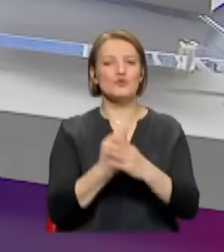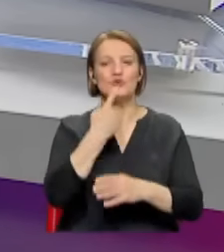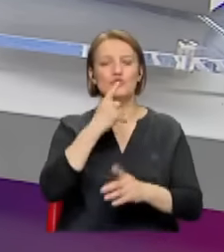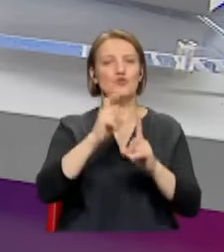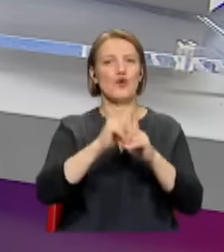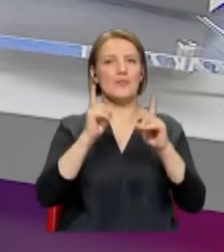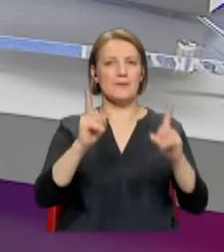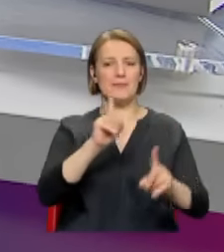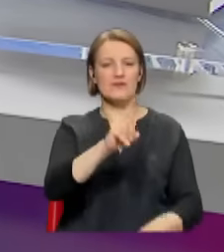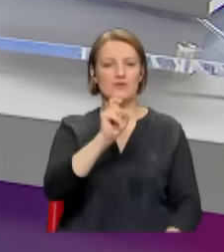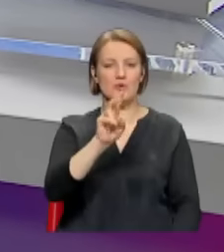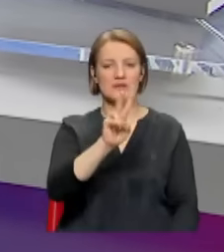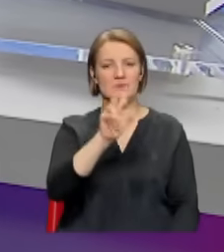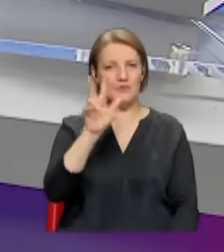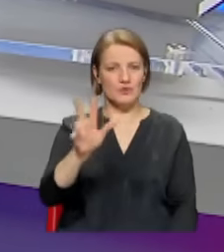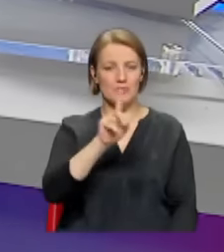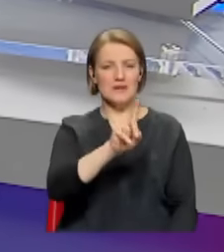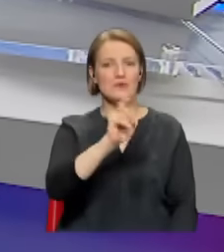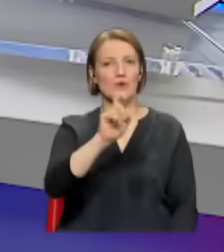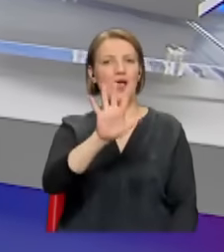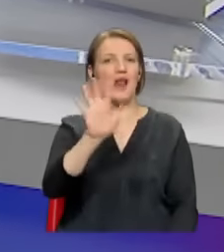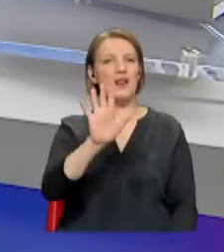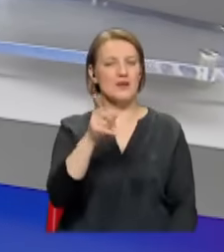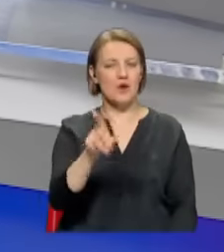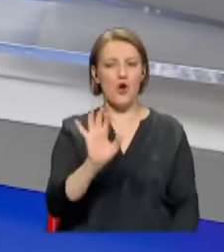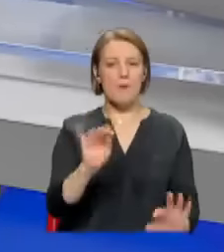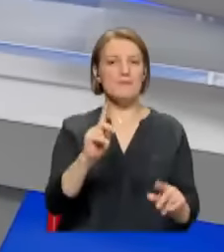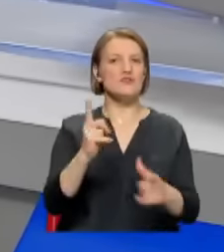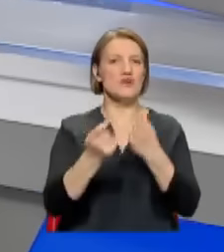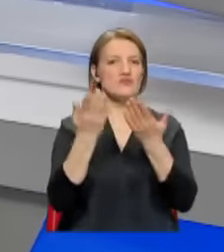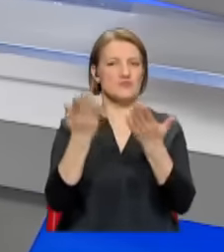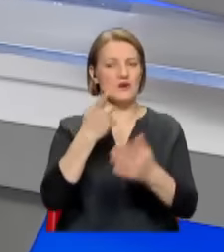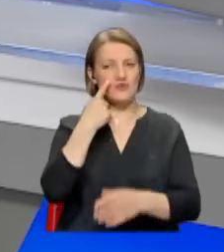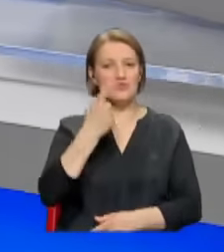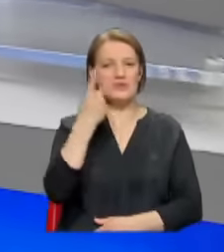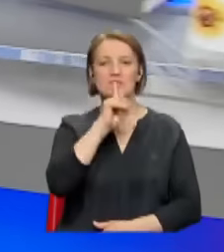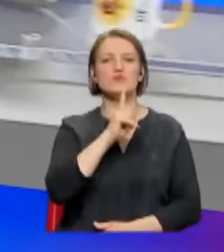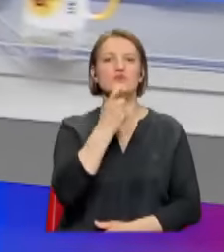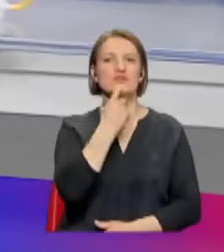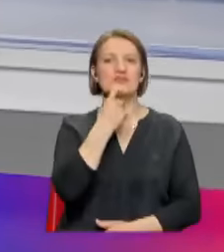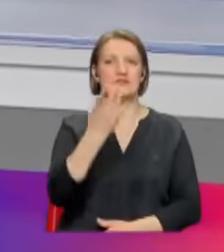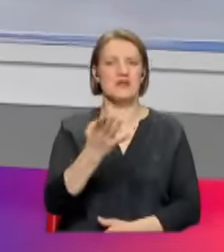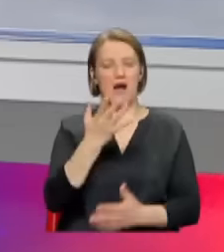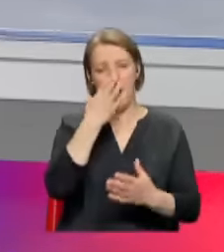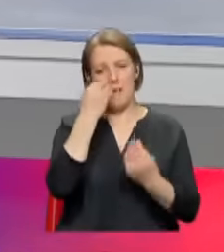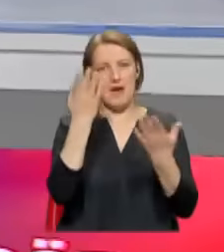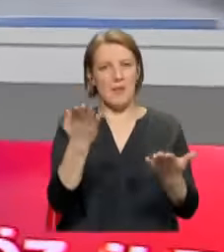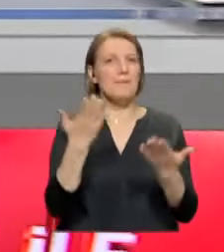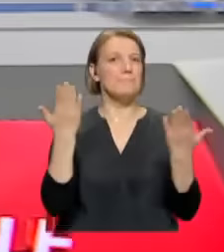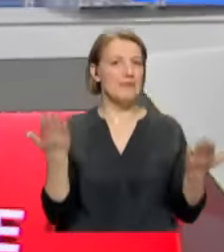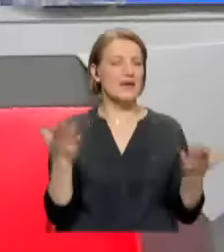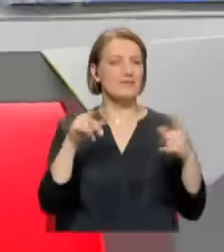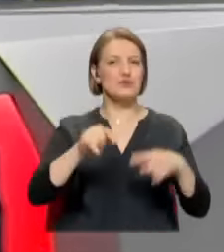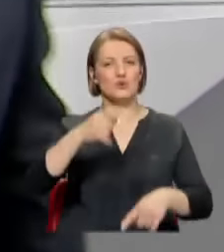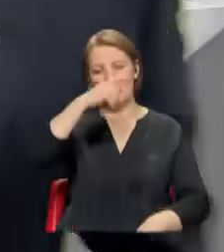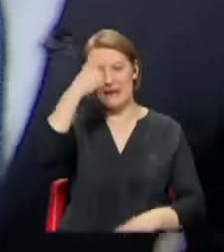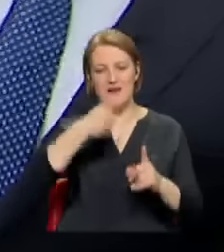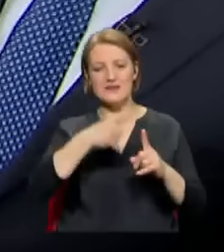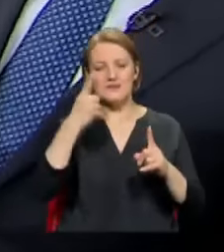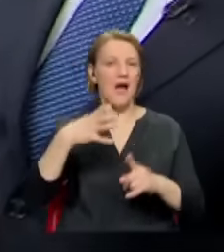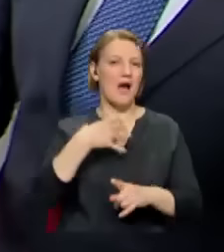dönemi 1923-1950, önemli bir çalışma. Cumhuriyet'in 100. yılına da armağan. Peki bu yaz